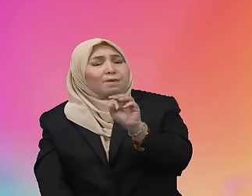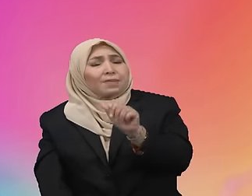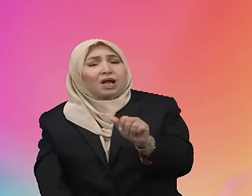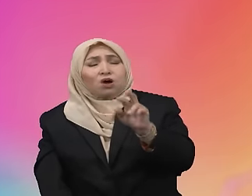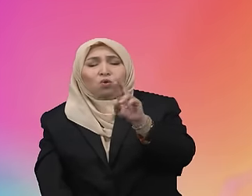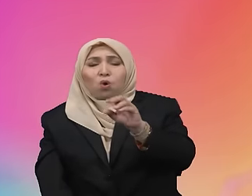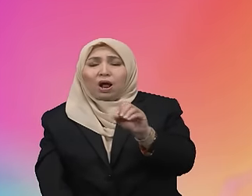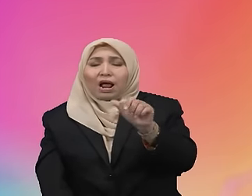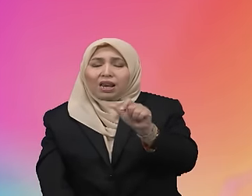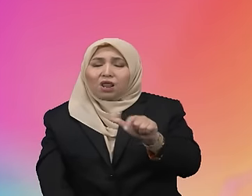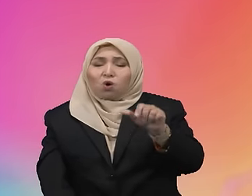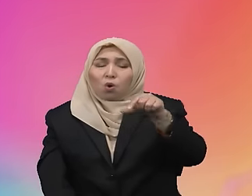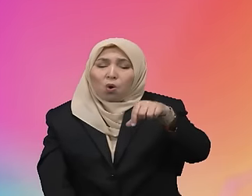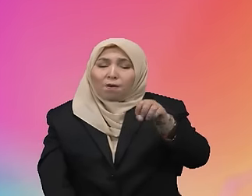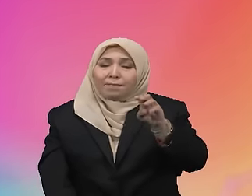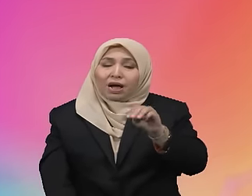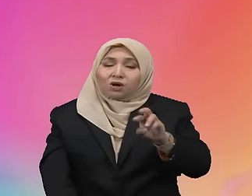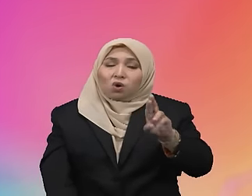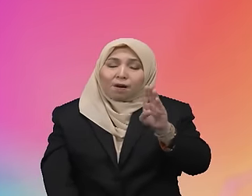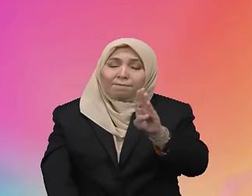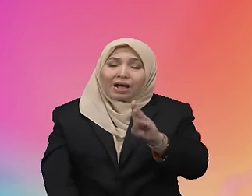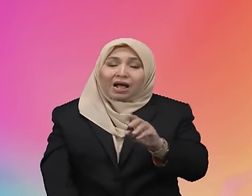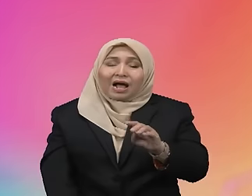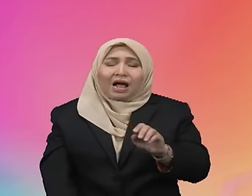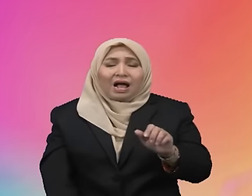فَلَمَّا رَأَى الْقَمَرَ